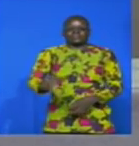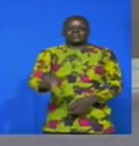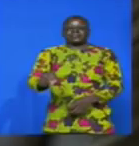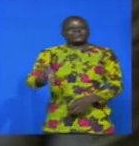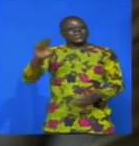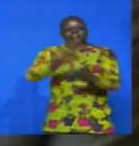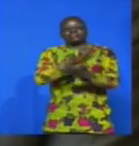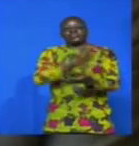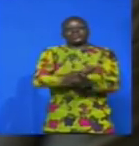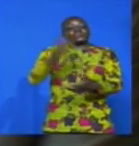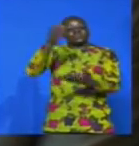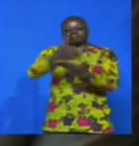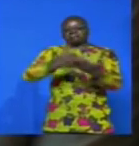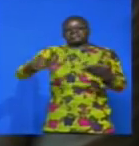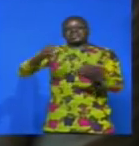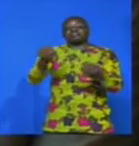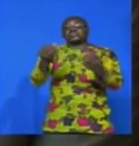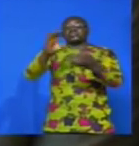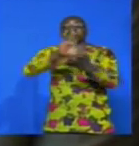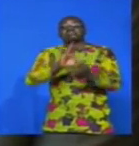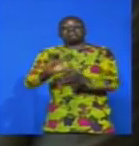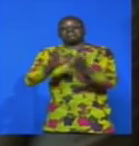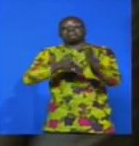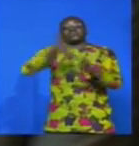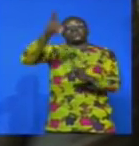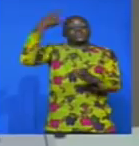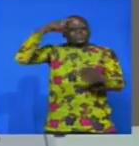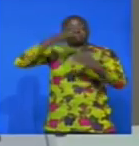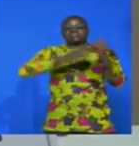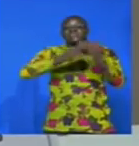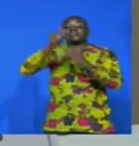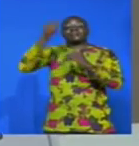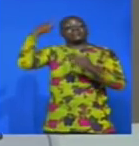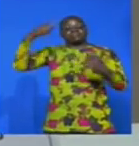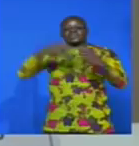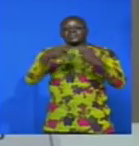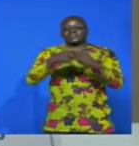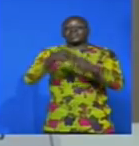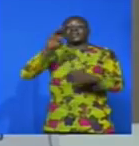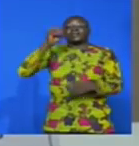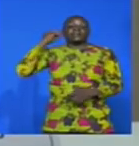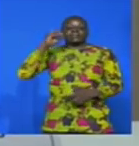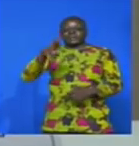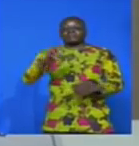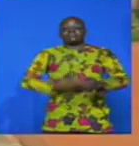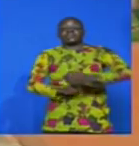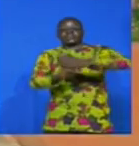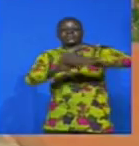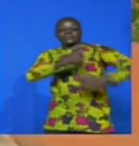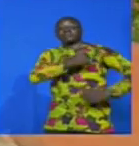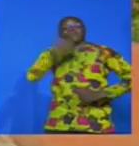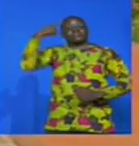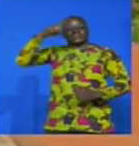dossiers concernent plusieurs domaines de coopération comme les infrastructures, l'énergie et les mines, la défense et la sécurité et la